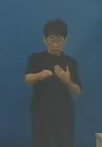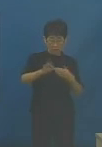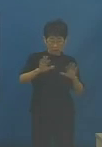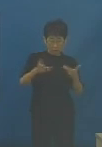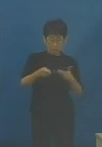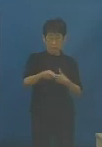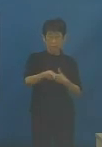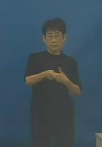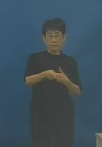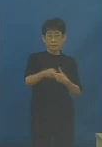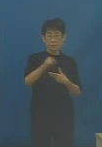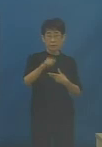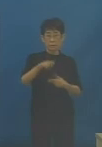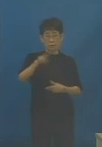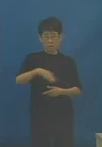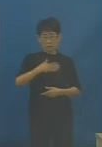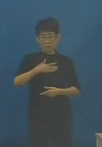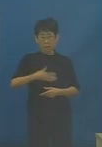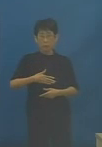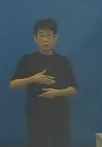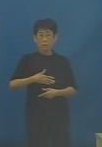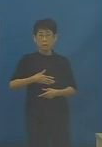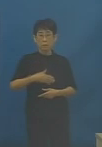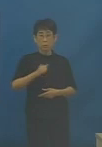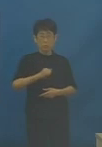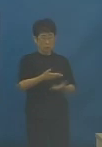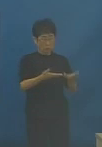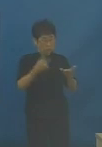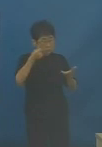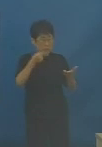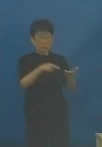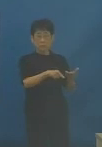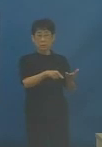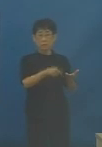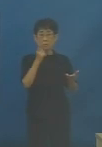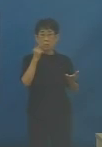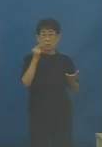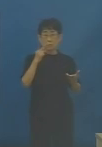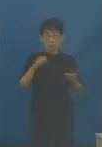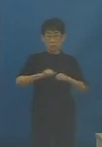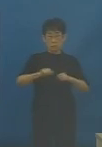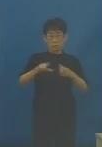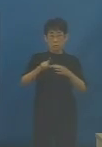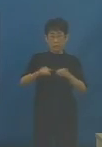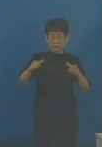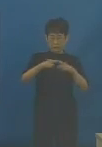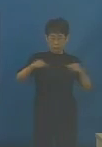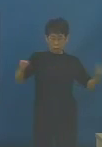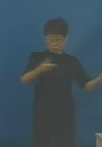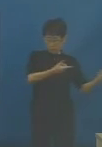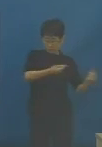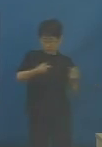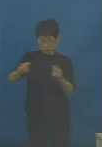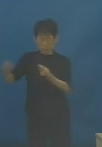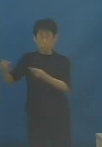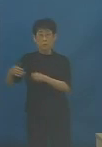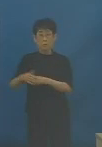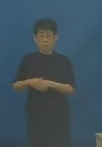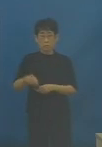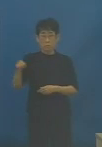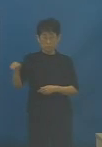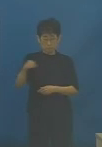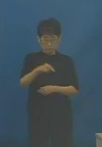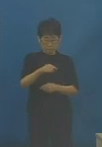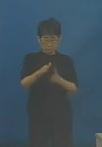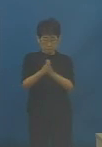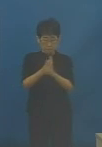底、理解が得られませんので、やるなら全国、それこそ全国一律で、どこの県でも